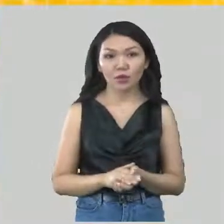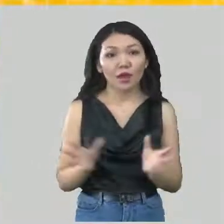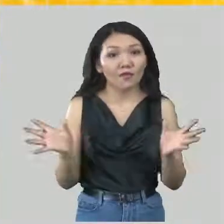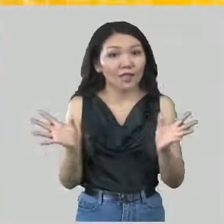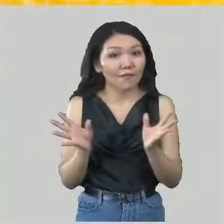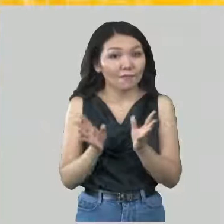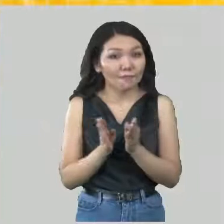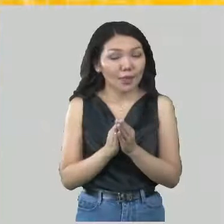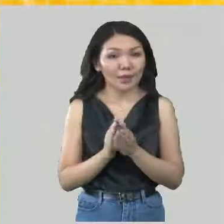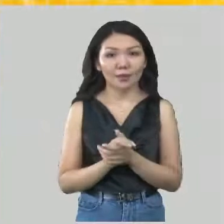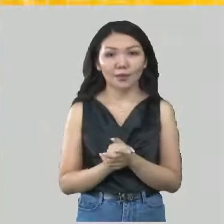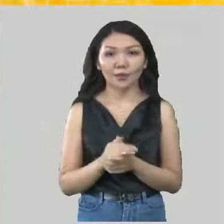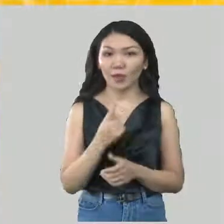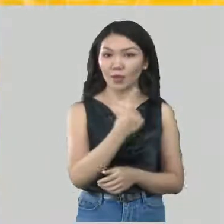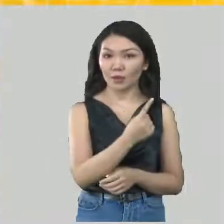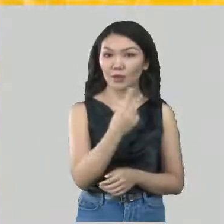вместе.